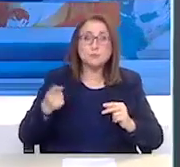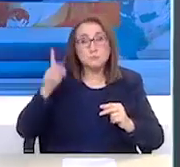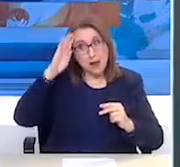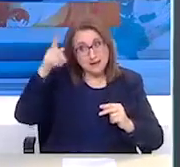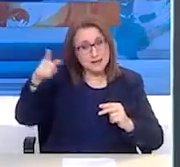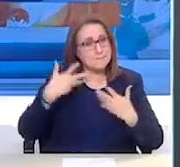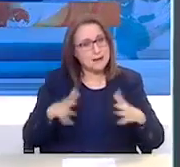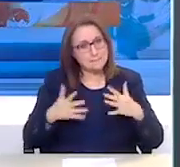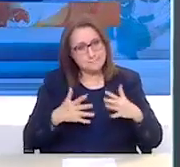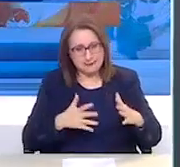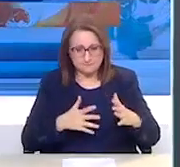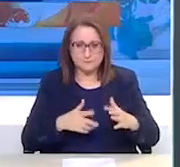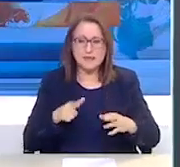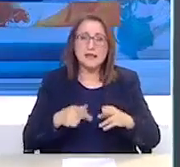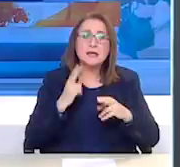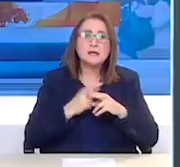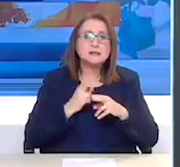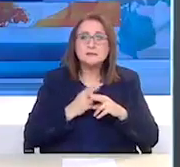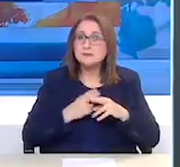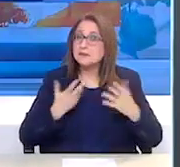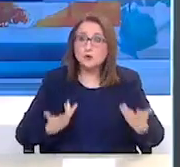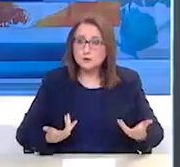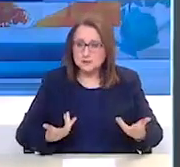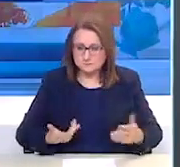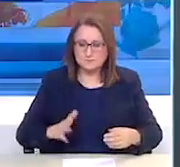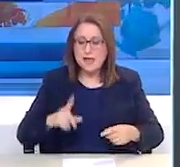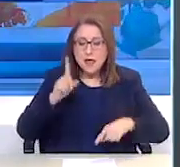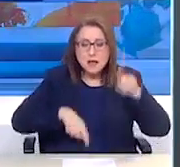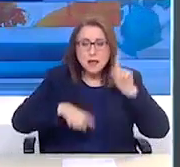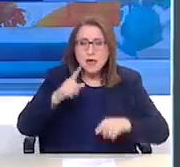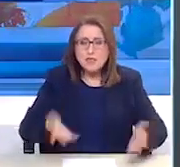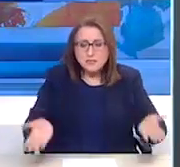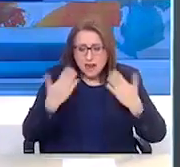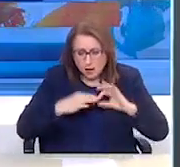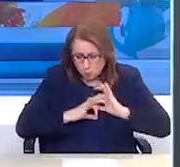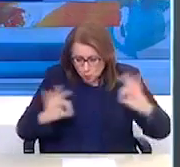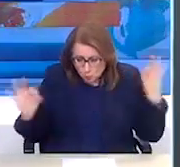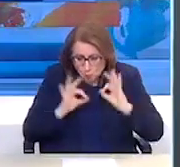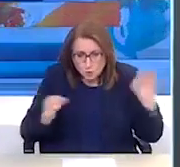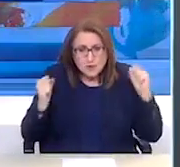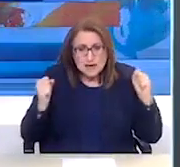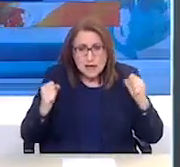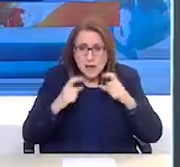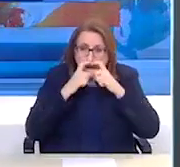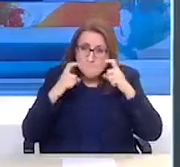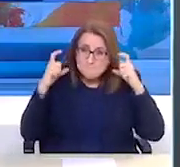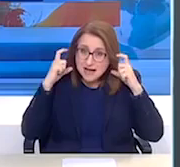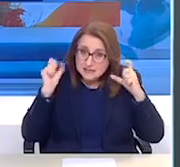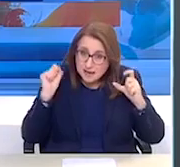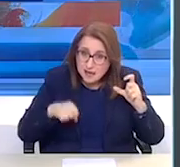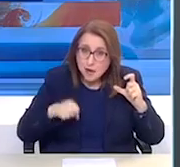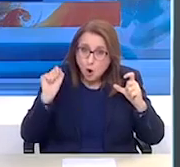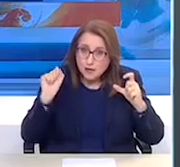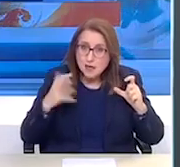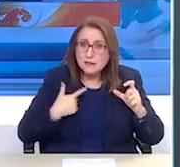λοιπόν το σημαντικό είναι πόσο συμμετέχουν αυτοί χωρίς συμπτώματα στη νόσο και τη διασπορά της νόσου. Κάποιες πολύ πρόσφατες μελέτες δείχνουν